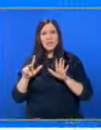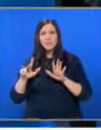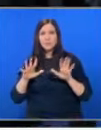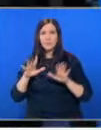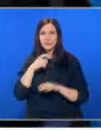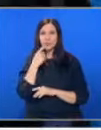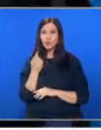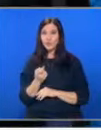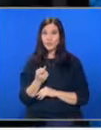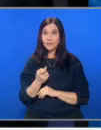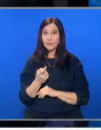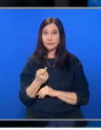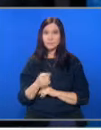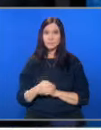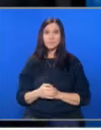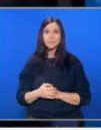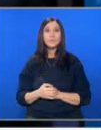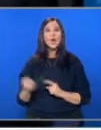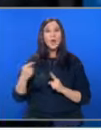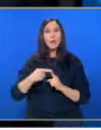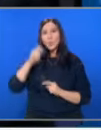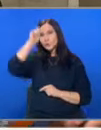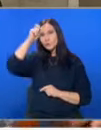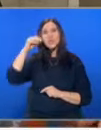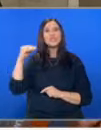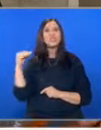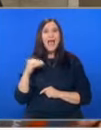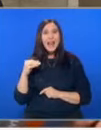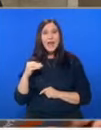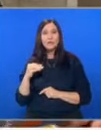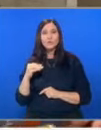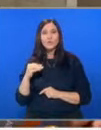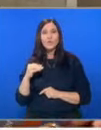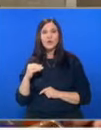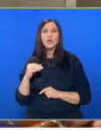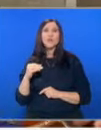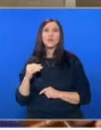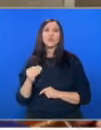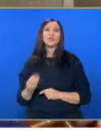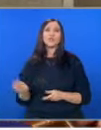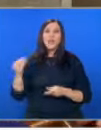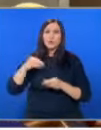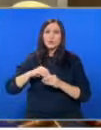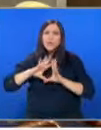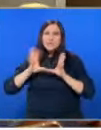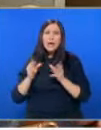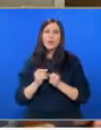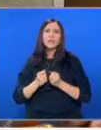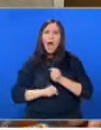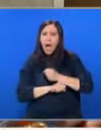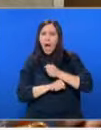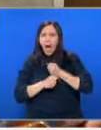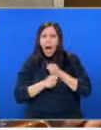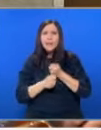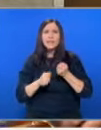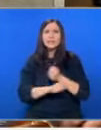7-8-10 години. А към господин Желязков ще прегнат цялата агитационна мощ на